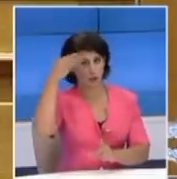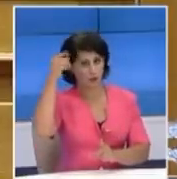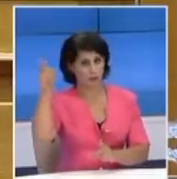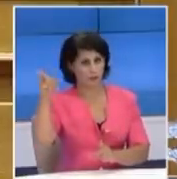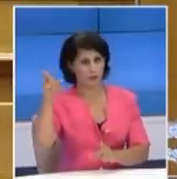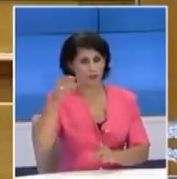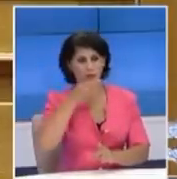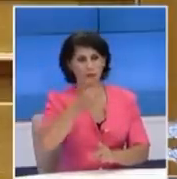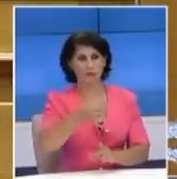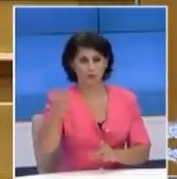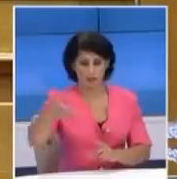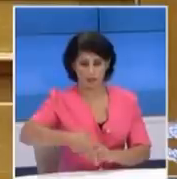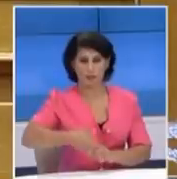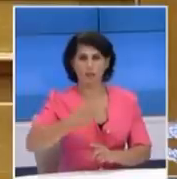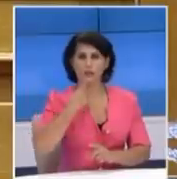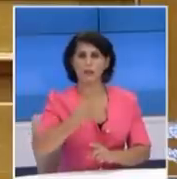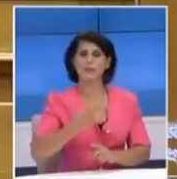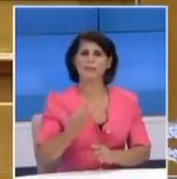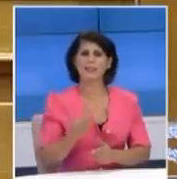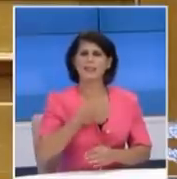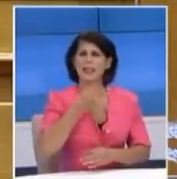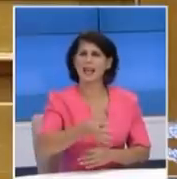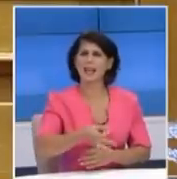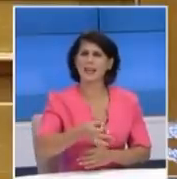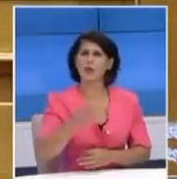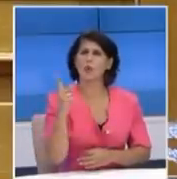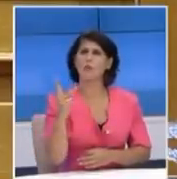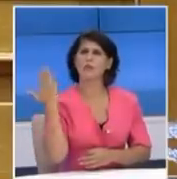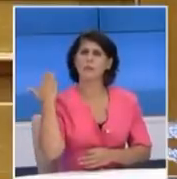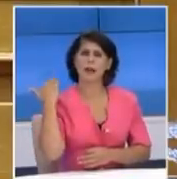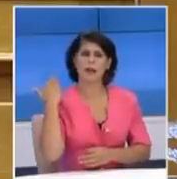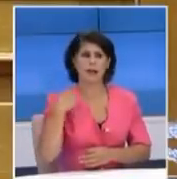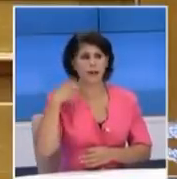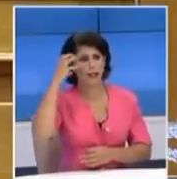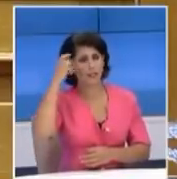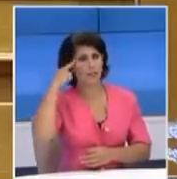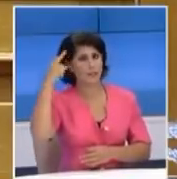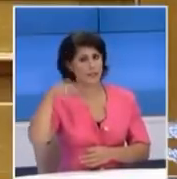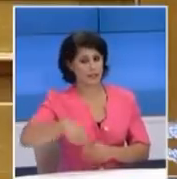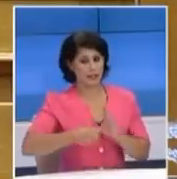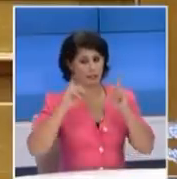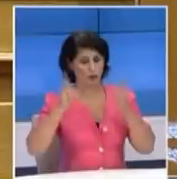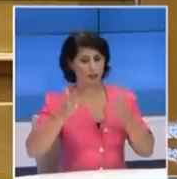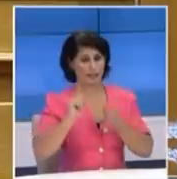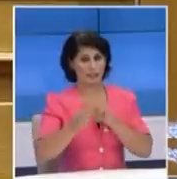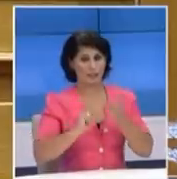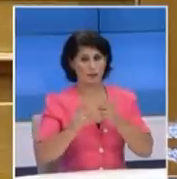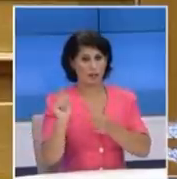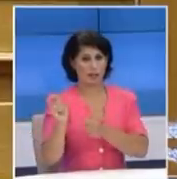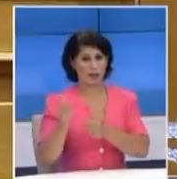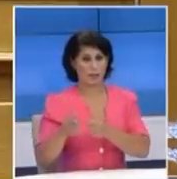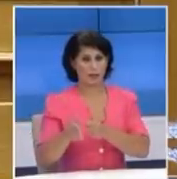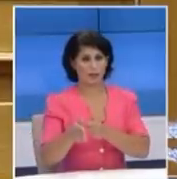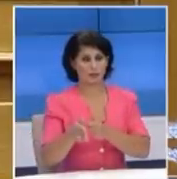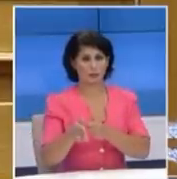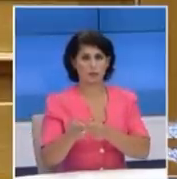τι έλεγε ο Κουμουτσάκος πριν, τι έλεγε η Νέα Δημοκρατία πριν, να τους υπενθυμίσει τους Νεοδημοκράτες για τη συμφωνία των Πρεσπών τι έγκλημα έκαναν